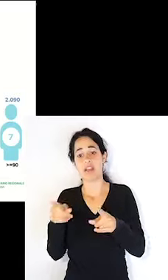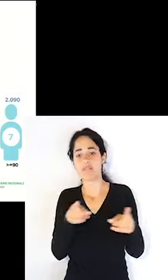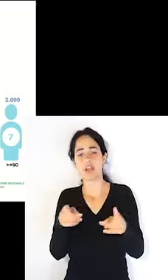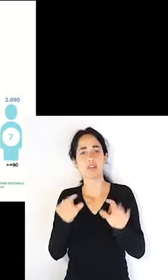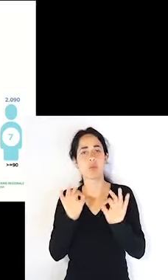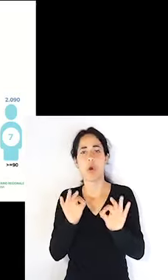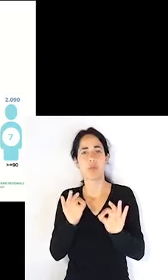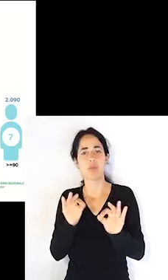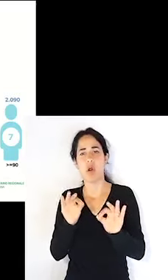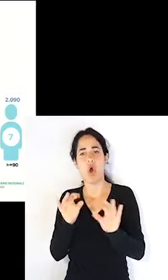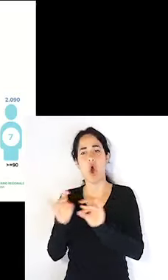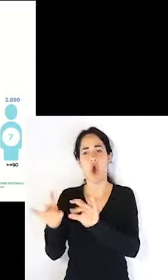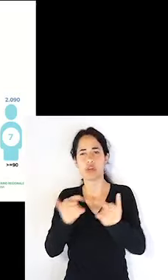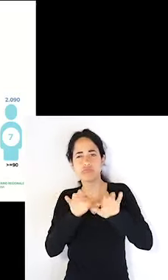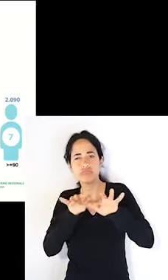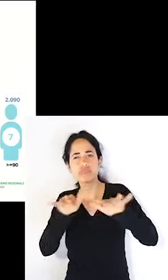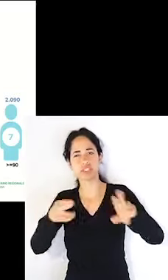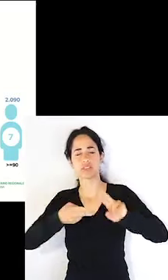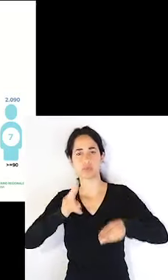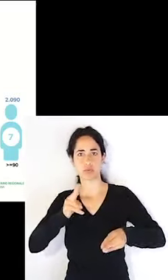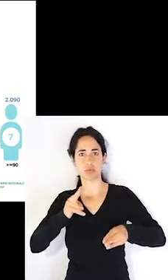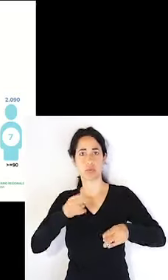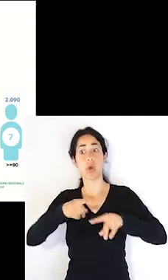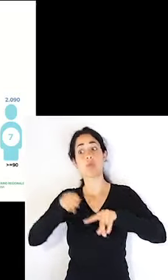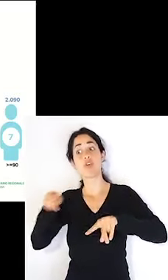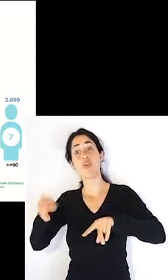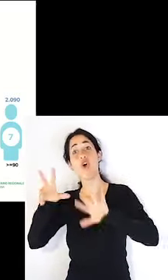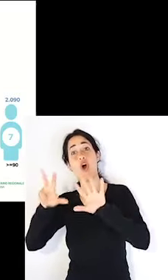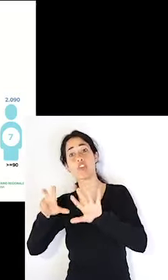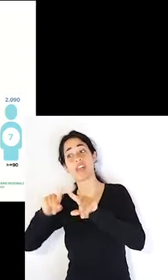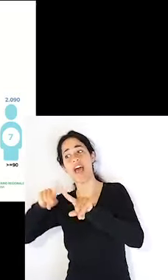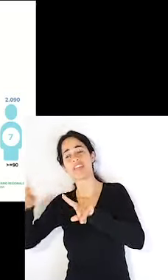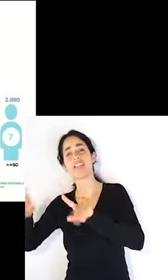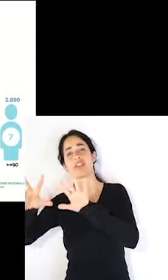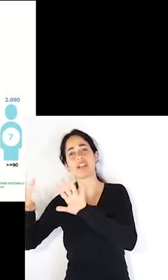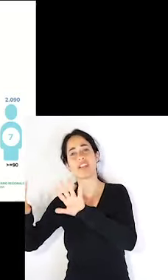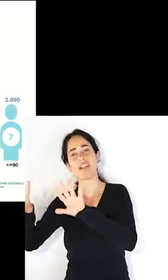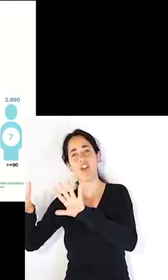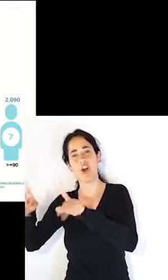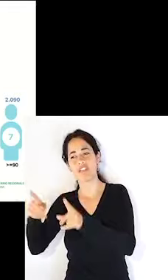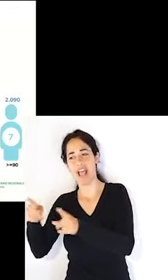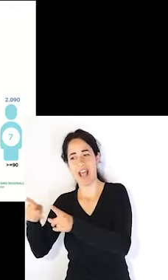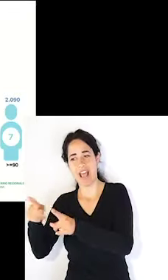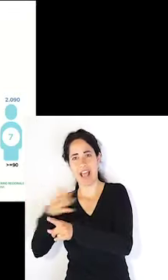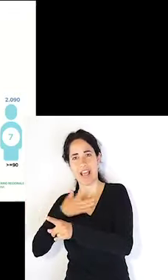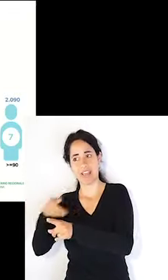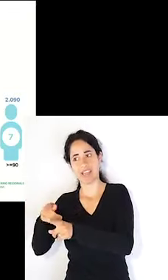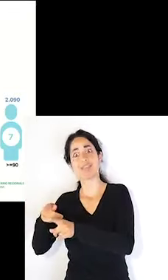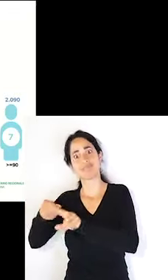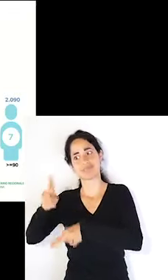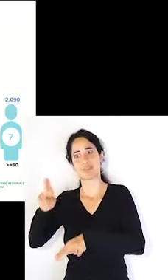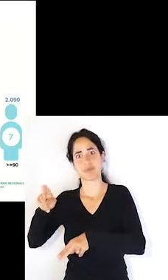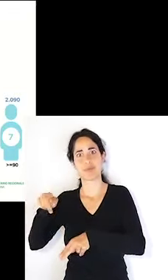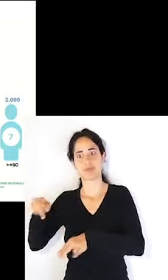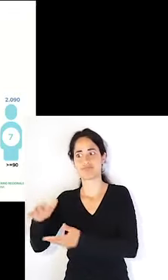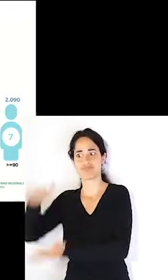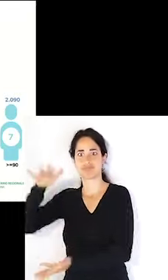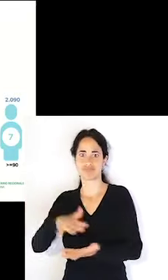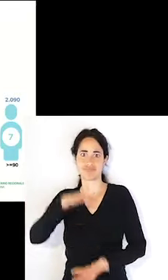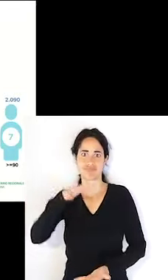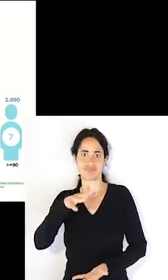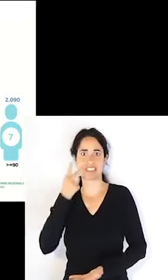e poi anche quella dagli 80 agli 89 anni. Poi ci sono